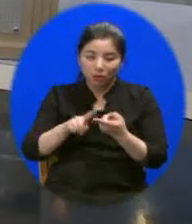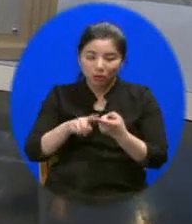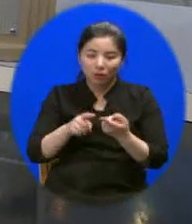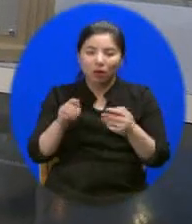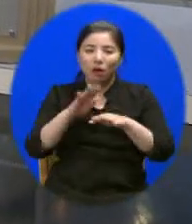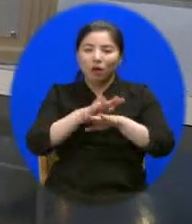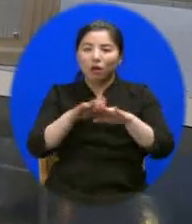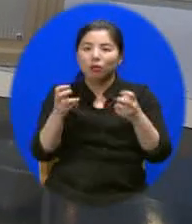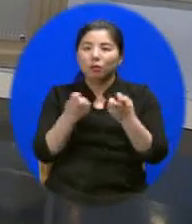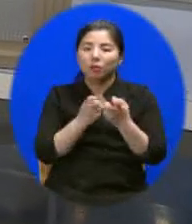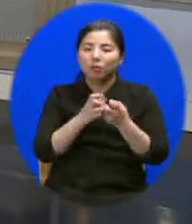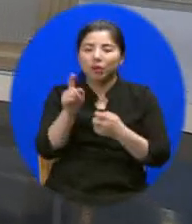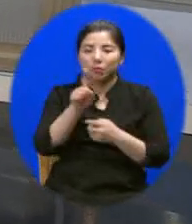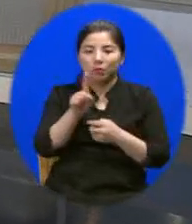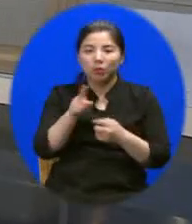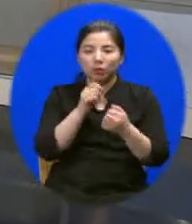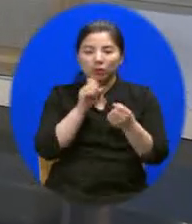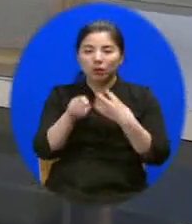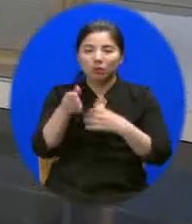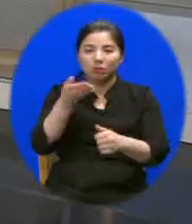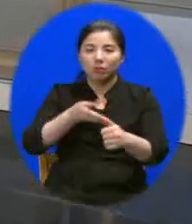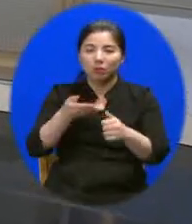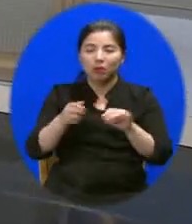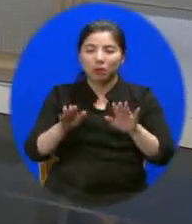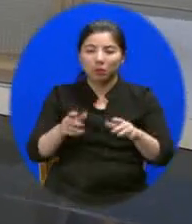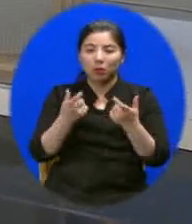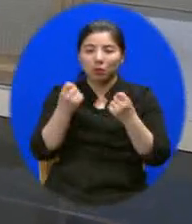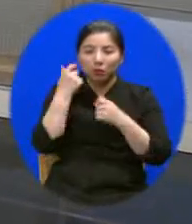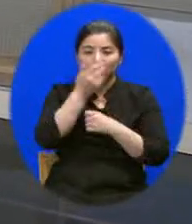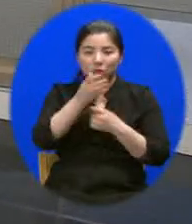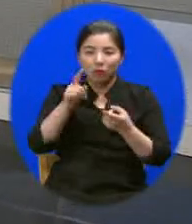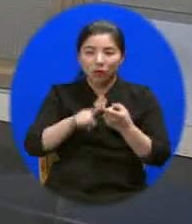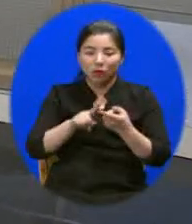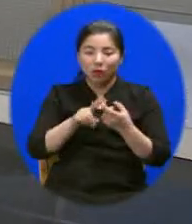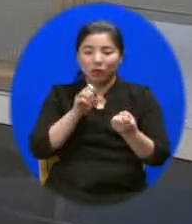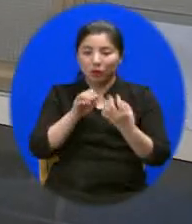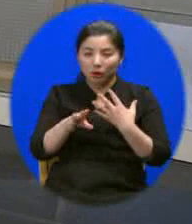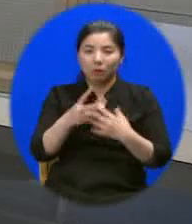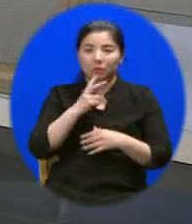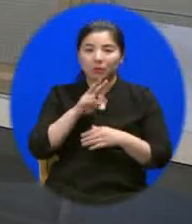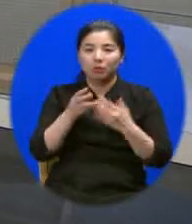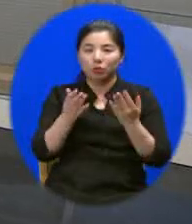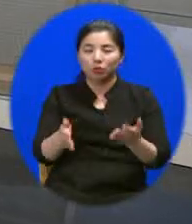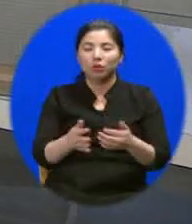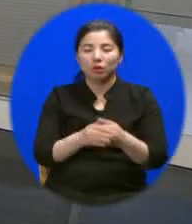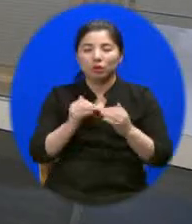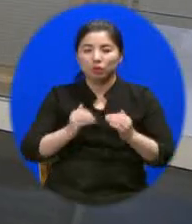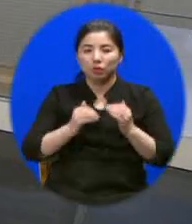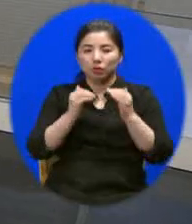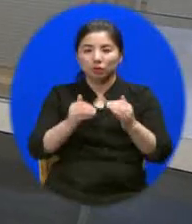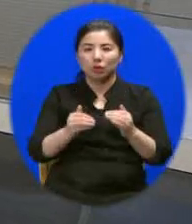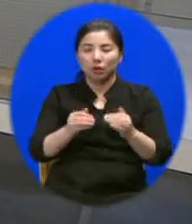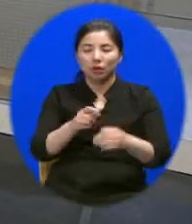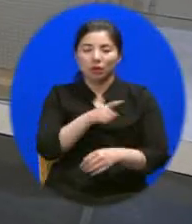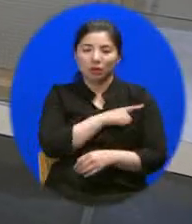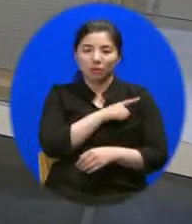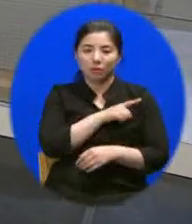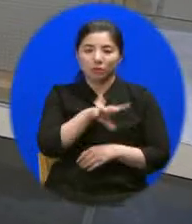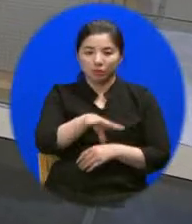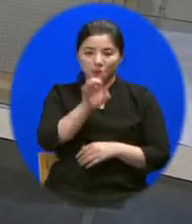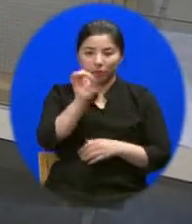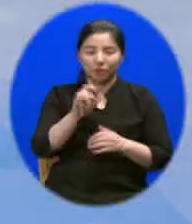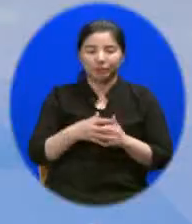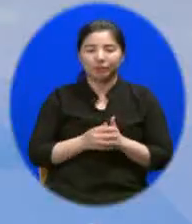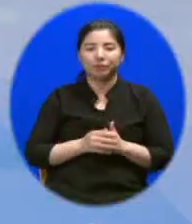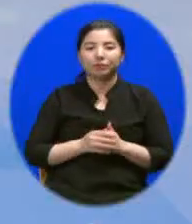펼칠 것인지 답변해 주시면 되겠습니다 이번 공통 질문에 대한 답변 시간을 역시 2분 이고요 순서에 따라서 이 보선 후보 볼더 발언